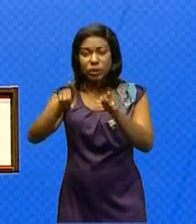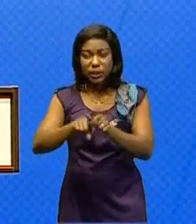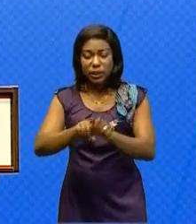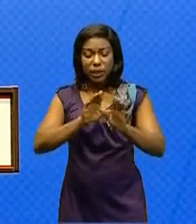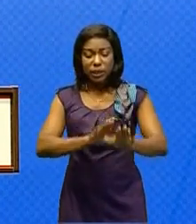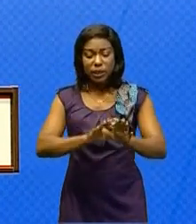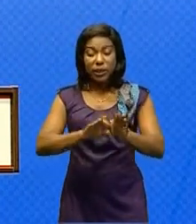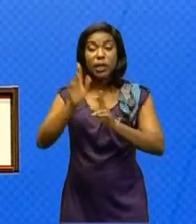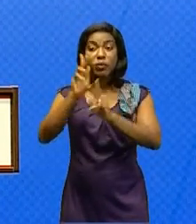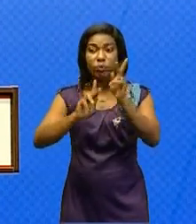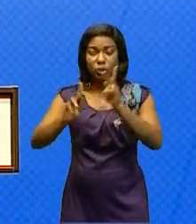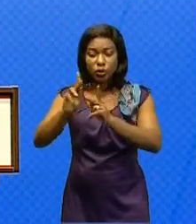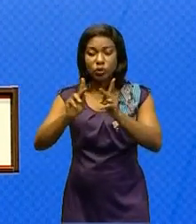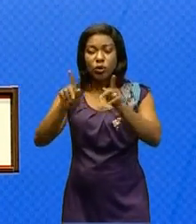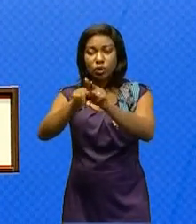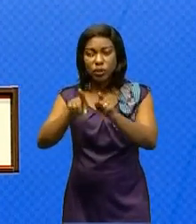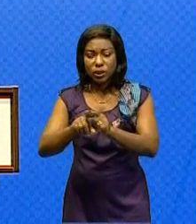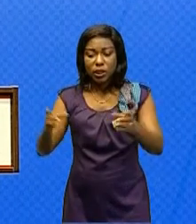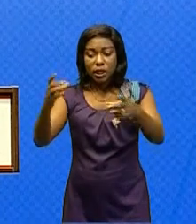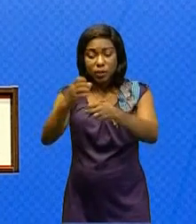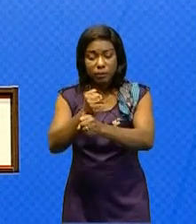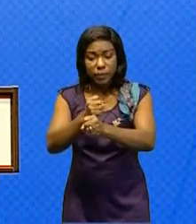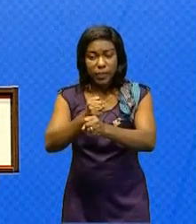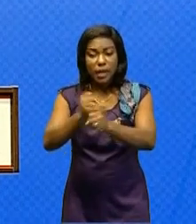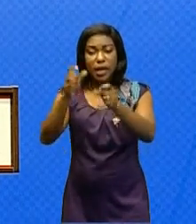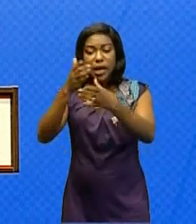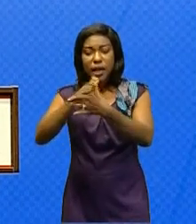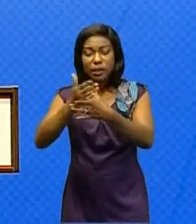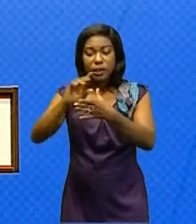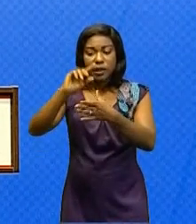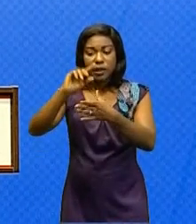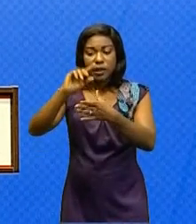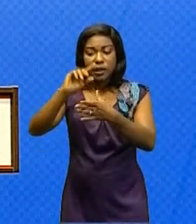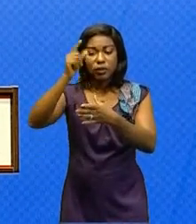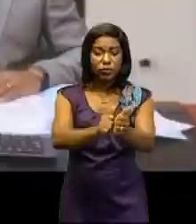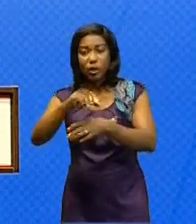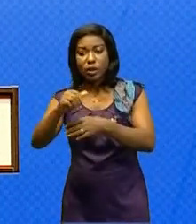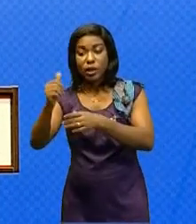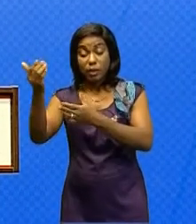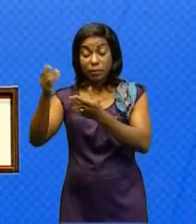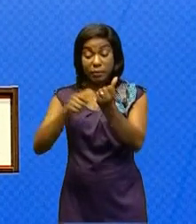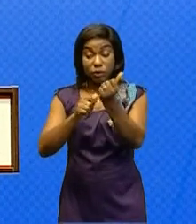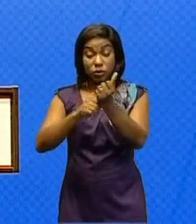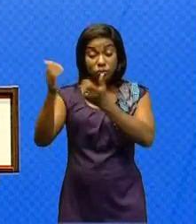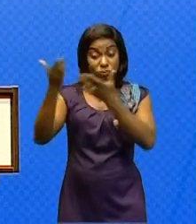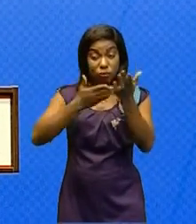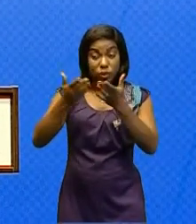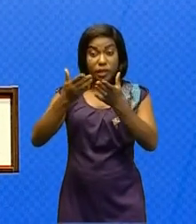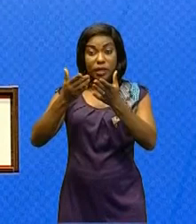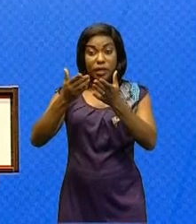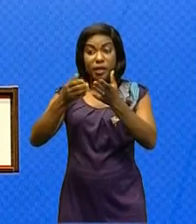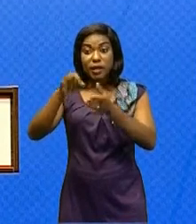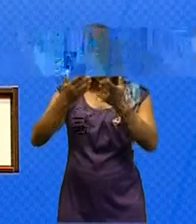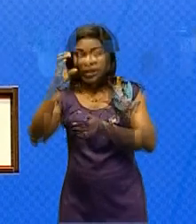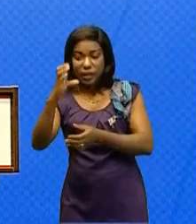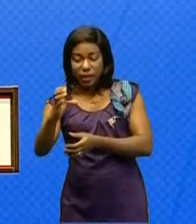population des conclusions des concertations entre le gouvernement et les opérateurs économiques, membres de la Fédération d'entreprises